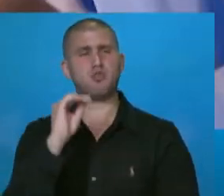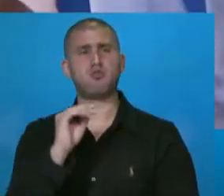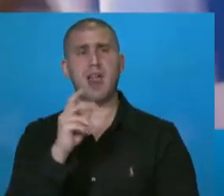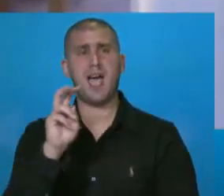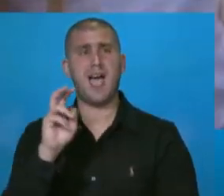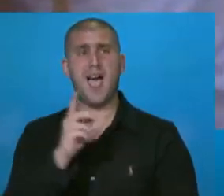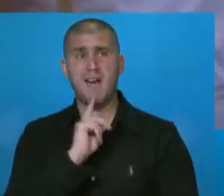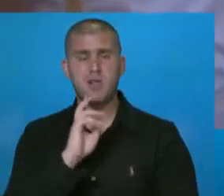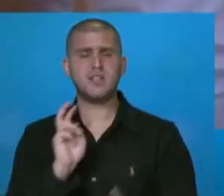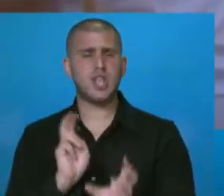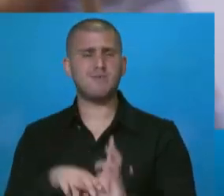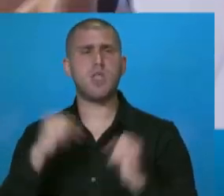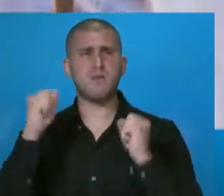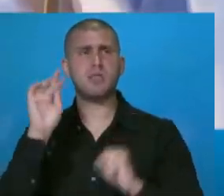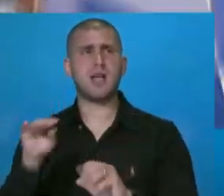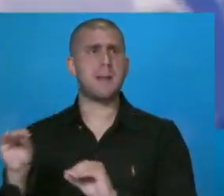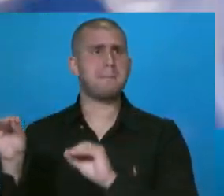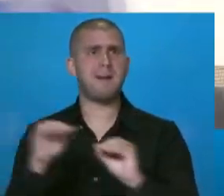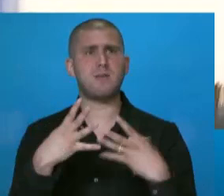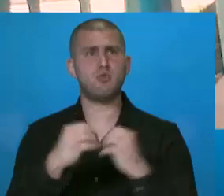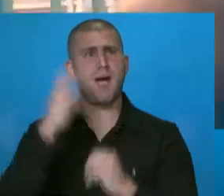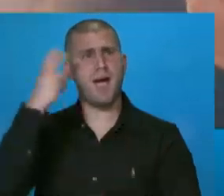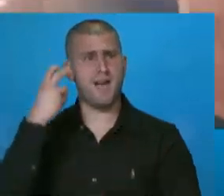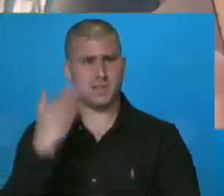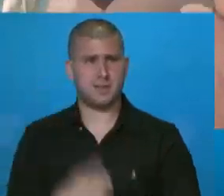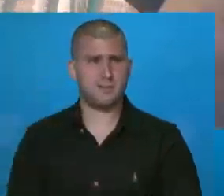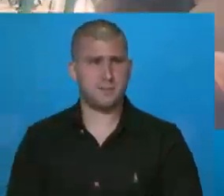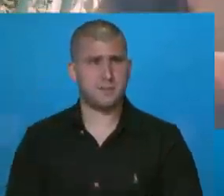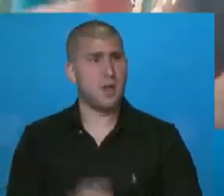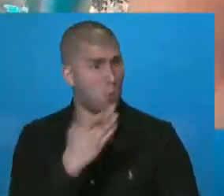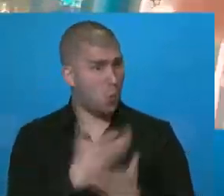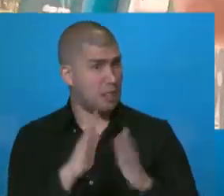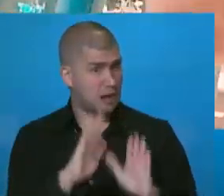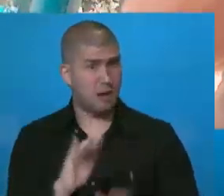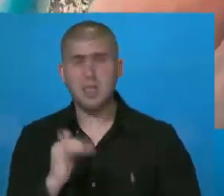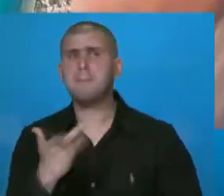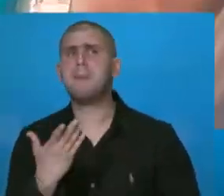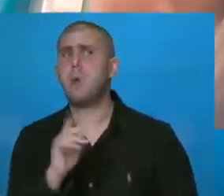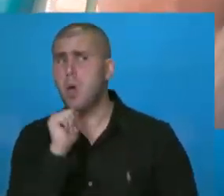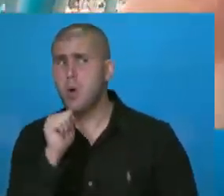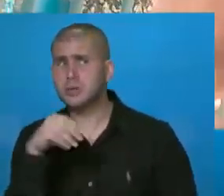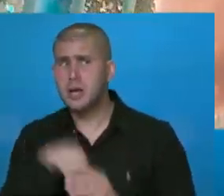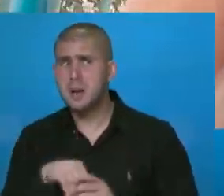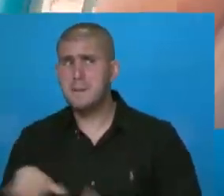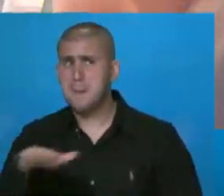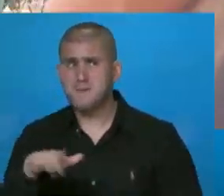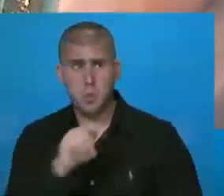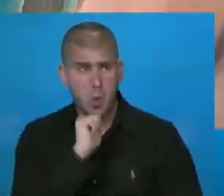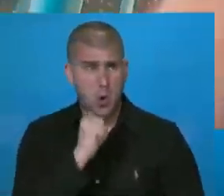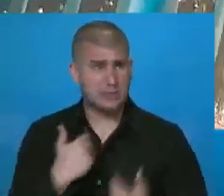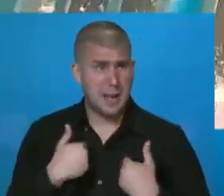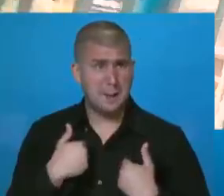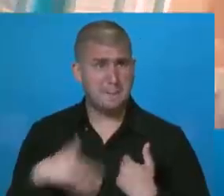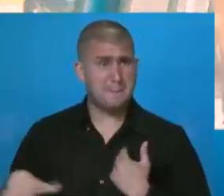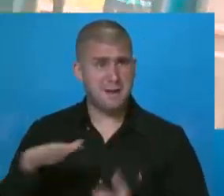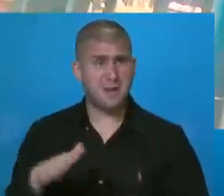והשתתפותו בהפגנה נגד מעבר של משפחה ערבית לעיר. אנחנו החליט? כן. מה, למה? לא רוצה אותנו ממרחביה? לא רוצה אותנו ממרחביה?